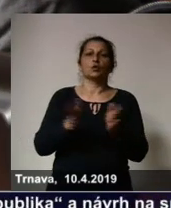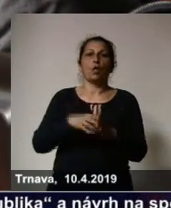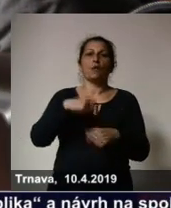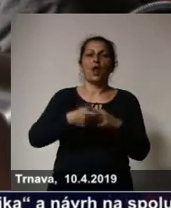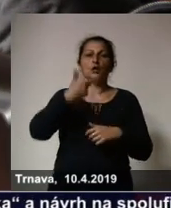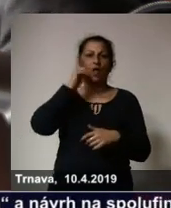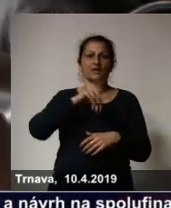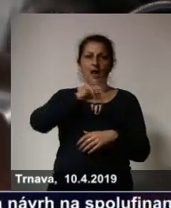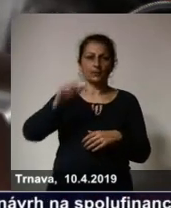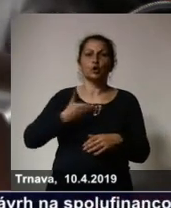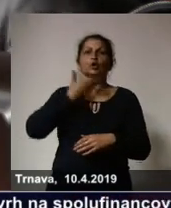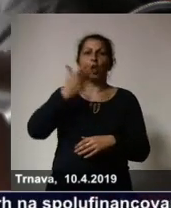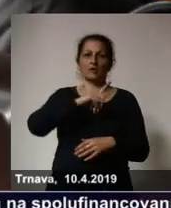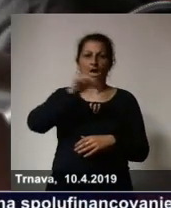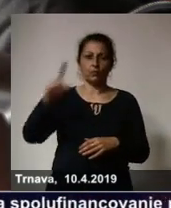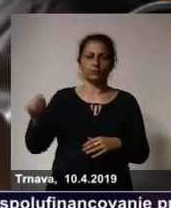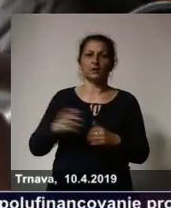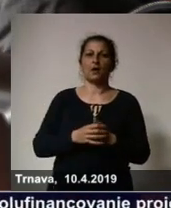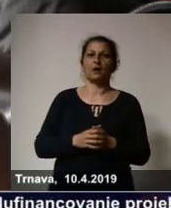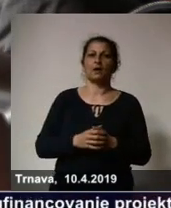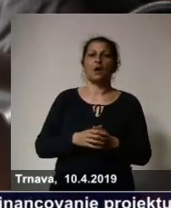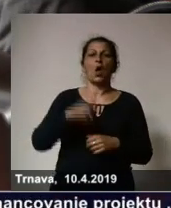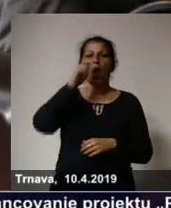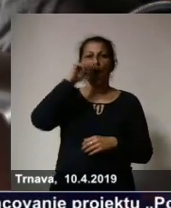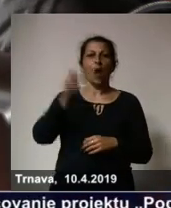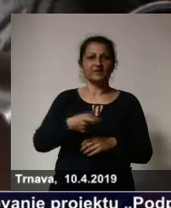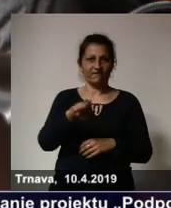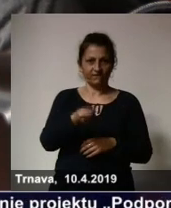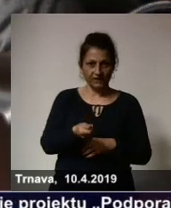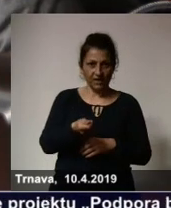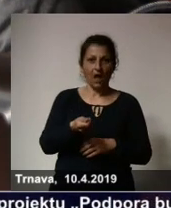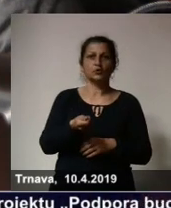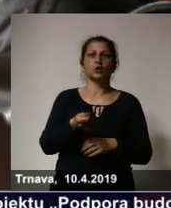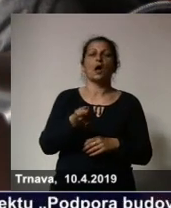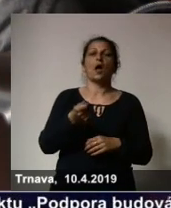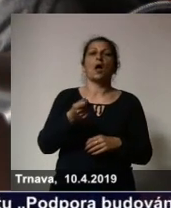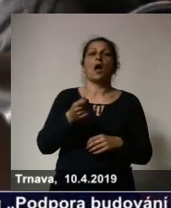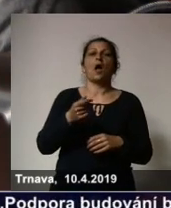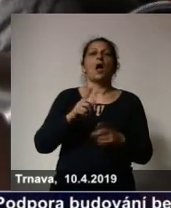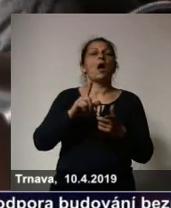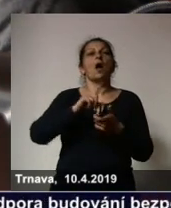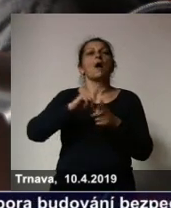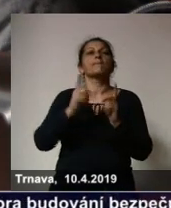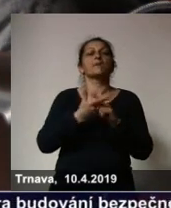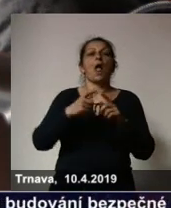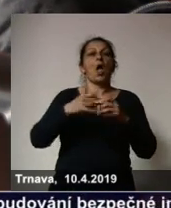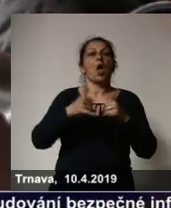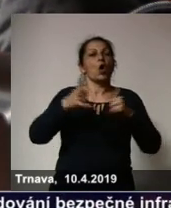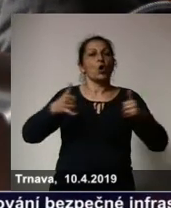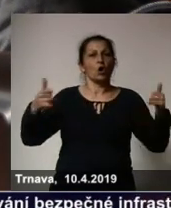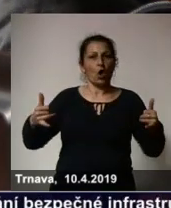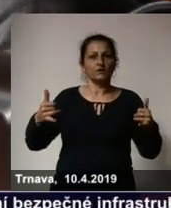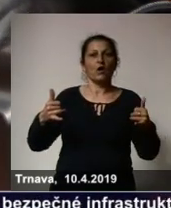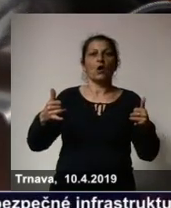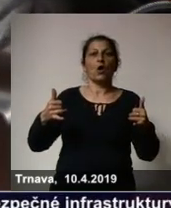republika Česká republika. Komisie finančná pre regionálny rozvoj cestovný ruch a cezhraničnú